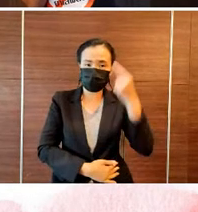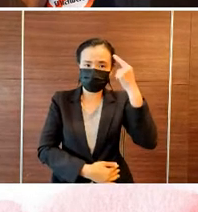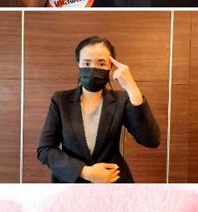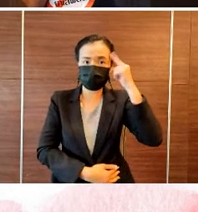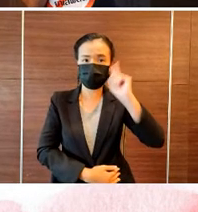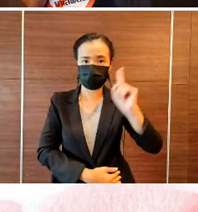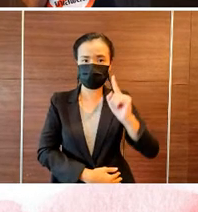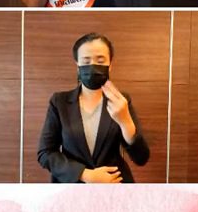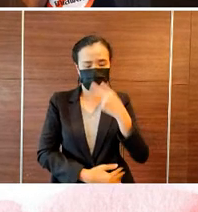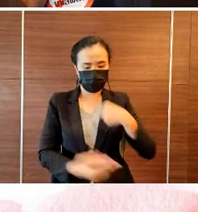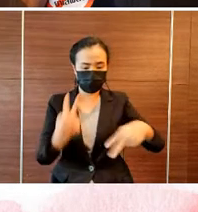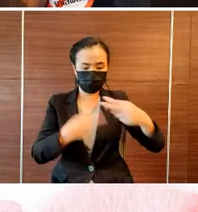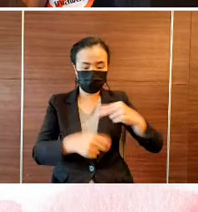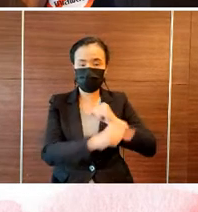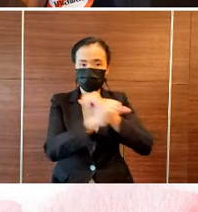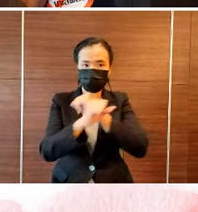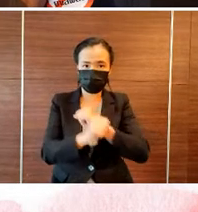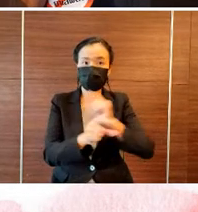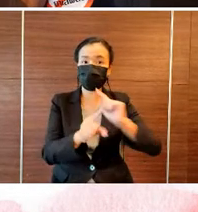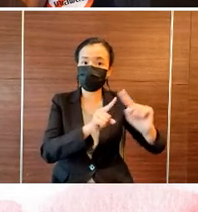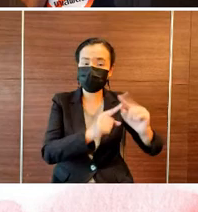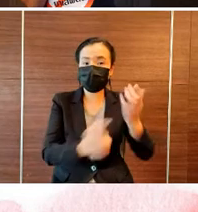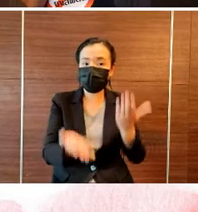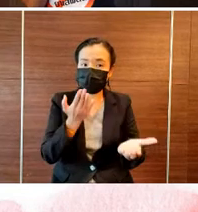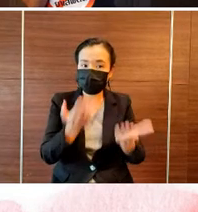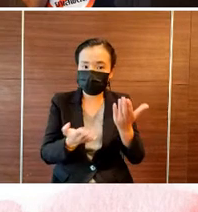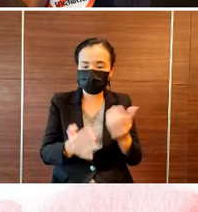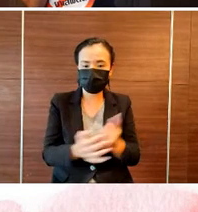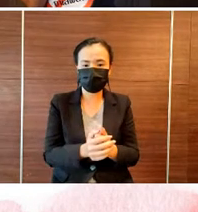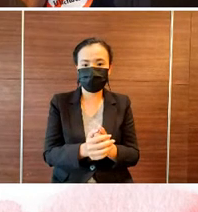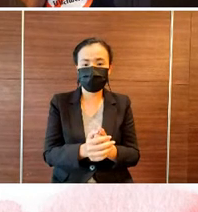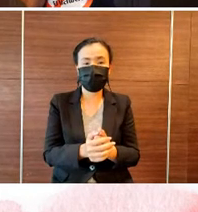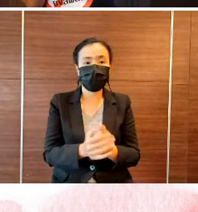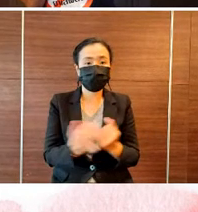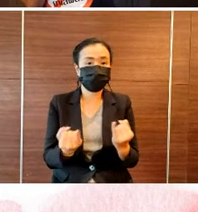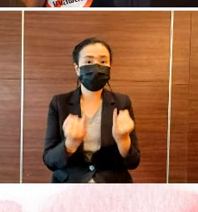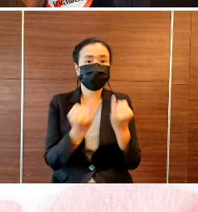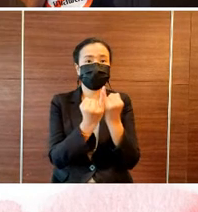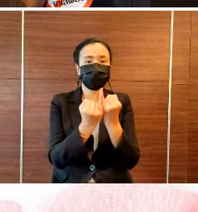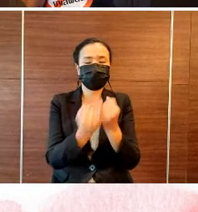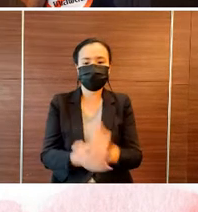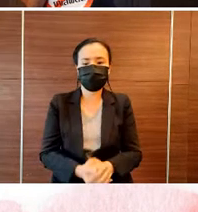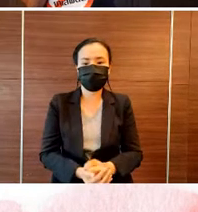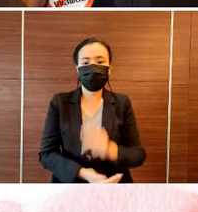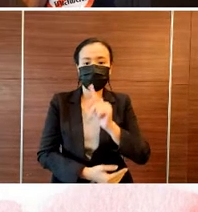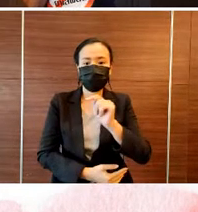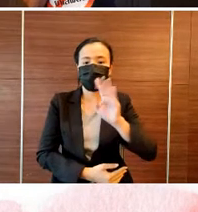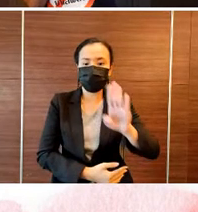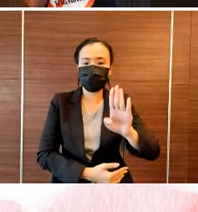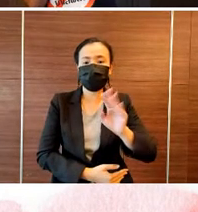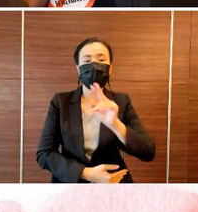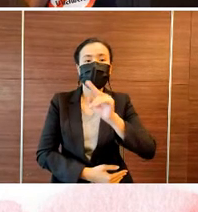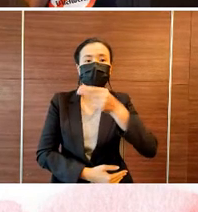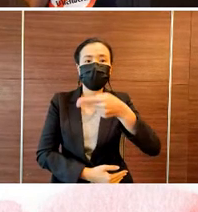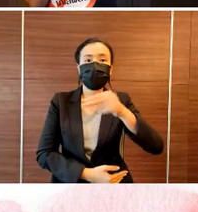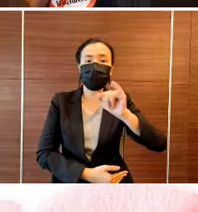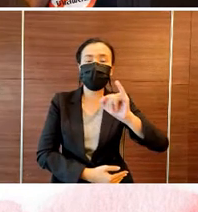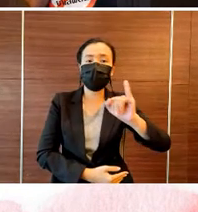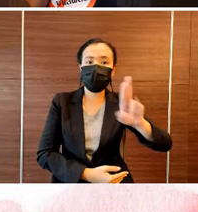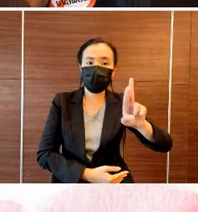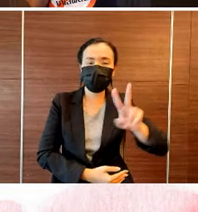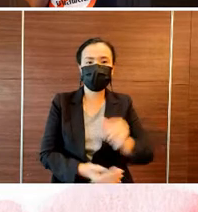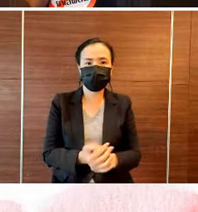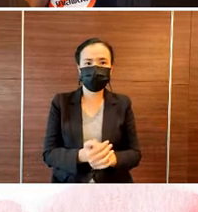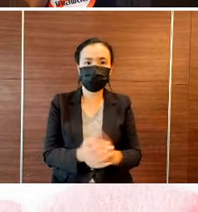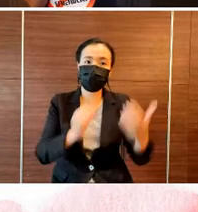บริบทของการดูแลรักษาในหลายๆเรื่องเนาะไม่ว่าจะเป็นอาการที่เป็นภาวะเสพติด TB HIV HCV SCIHIV การย่อม